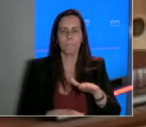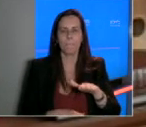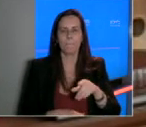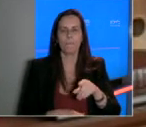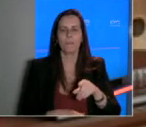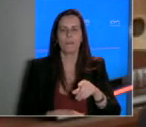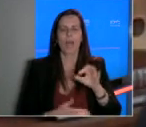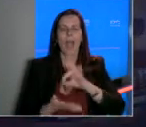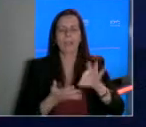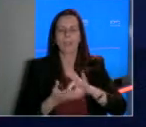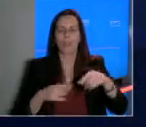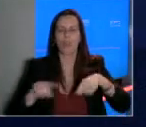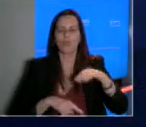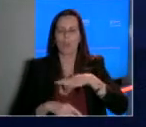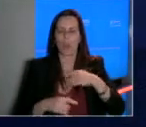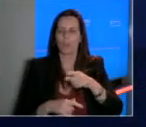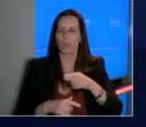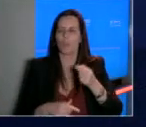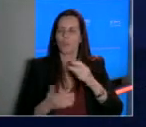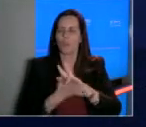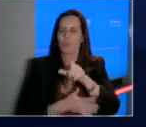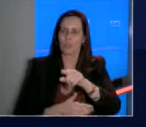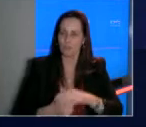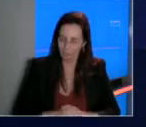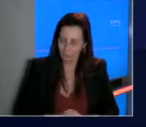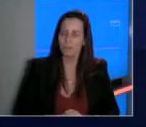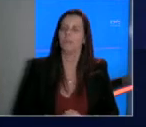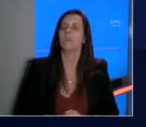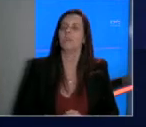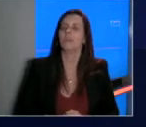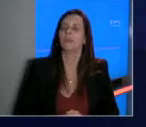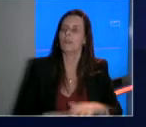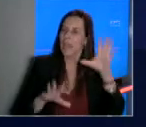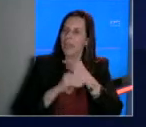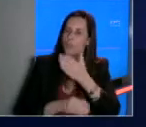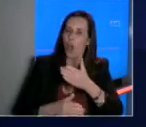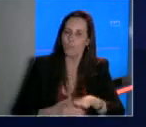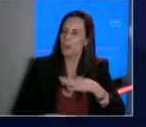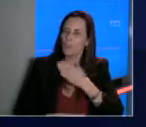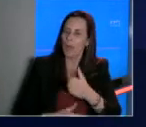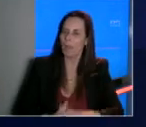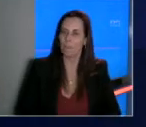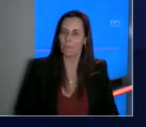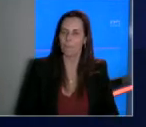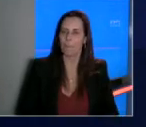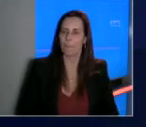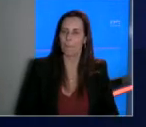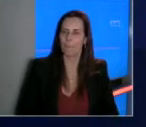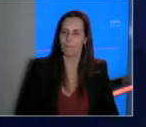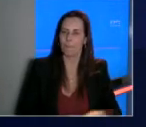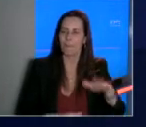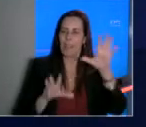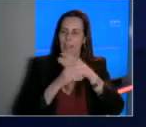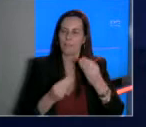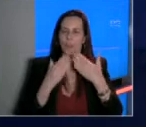עמנואל אלבז פלפס שלנו, כתבת חדשות חוץ בערוץ 13 ומגישת משחק חוץ בערוץ כנסת. ערב טוב עמנואל, מה שלומך? שלום, ערב